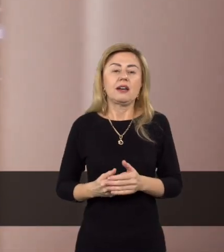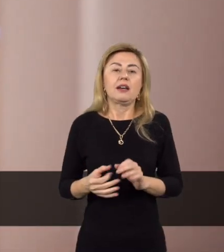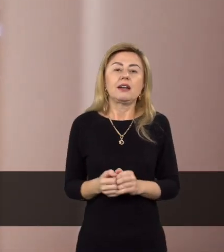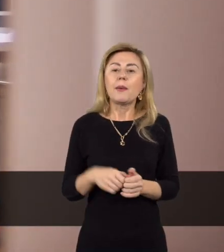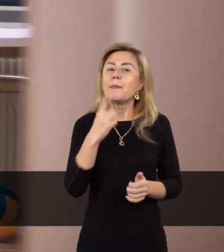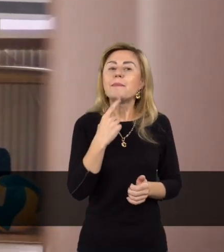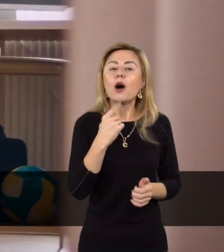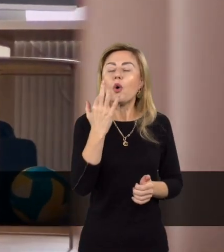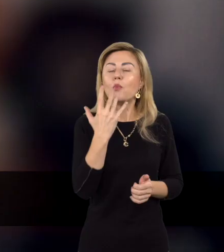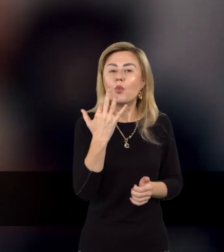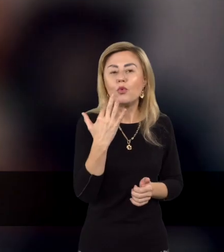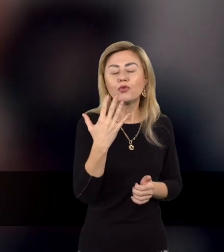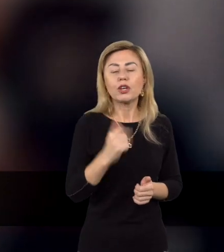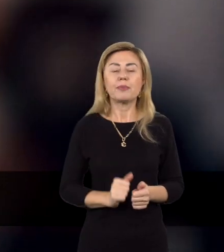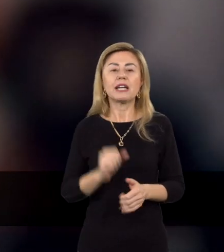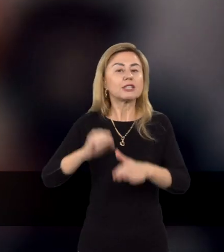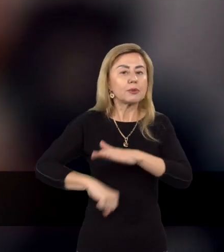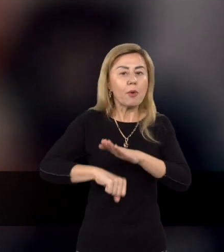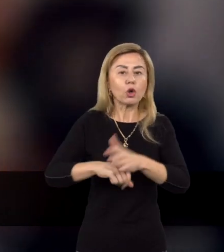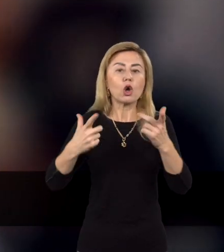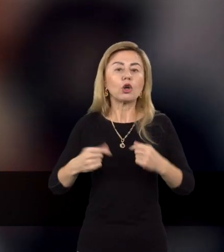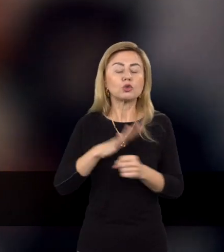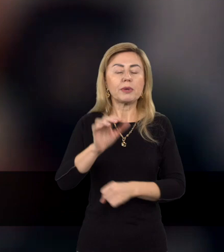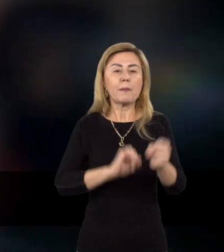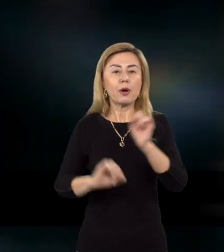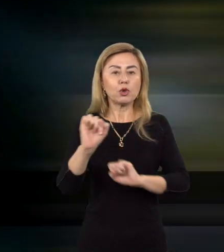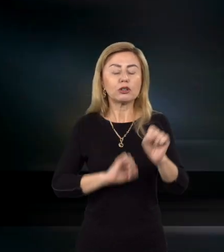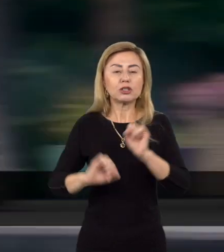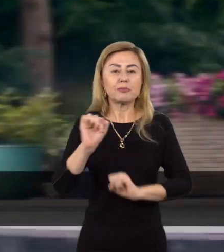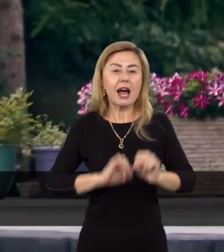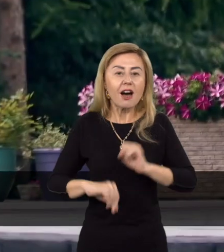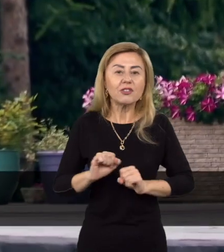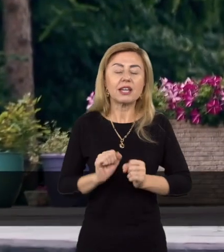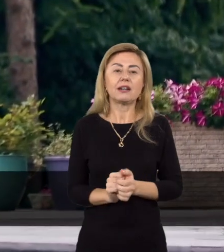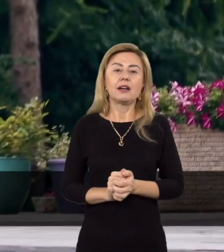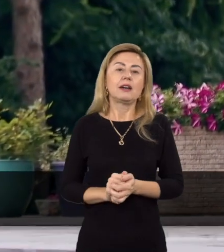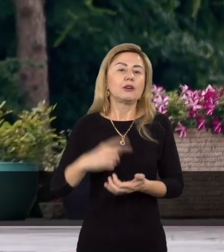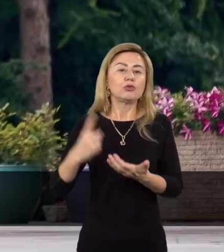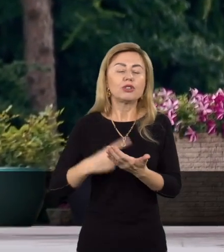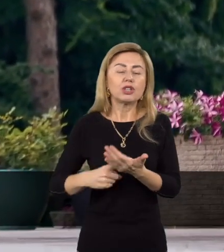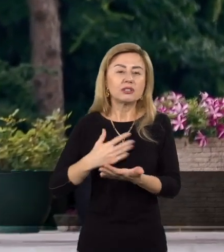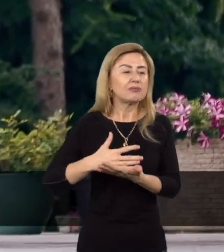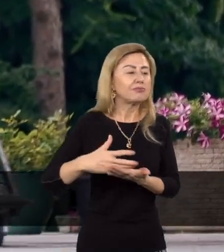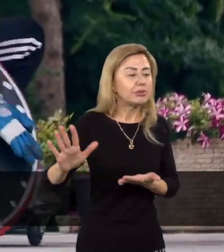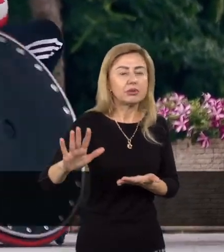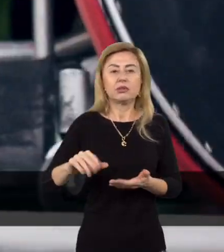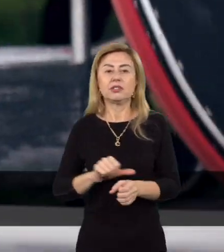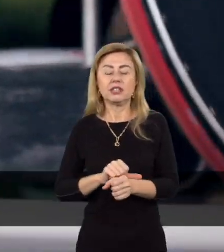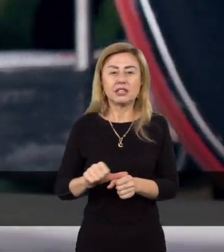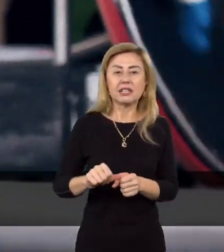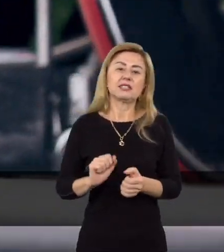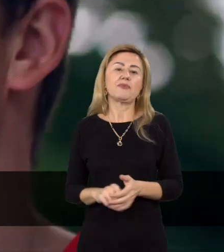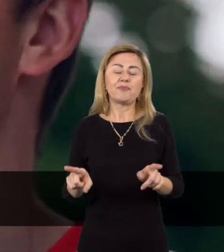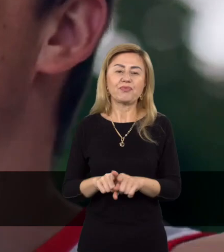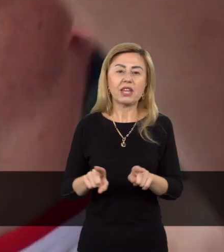że za mało mówimy o tym sporcie i jakby nie dopuszczamy do dostępu osób